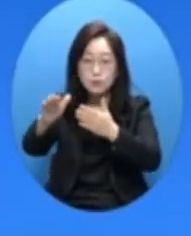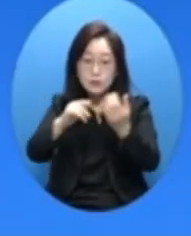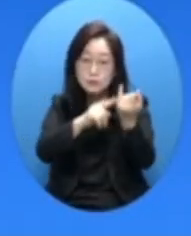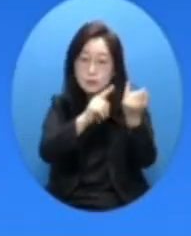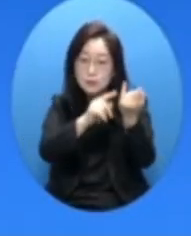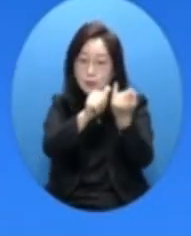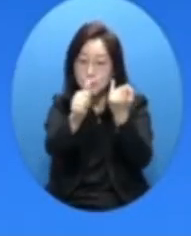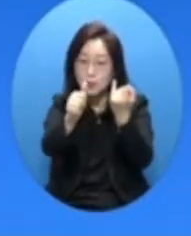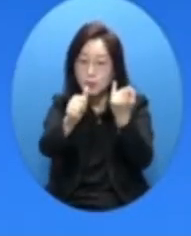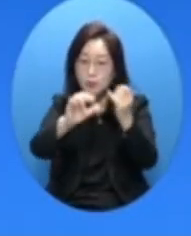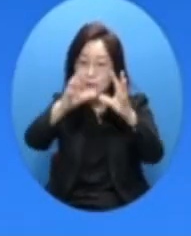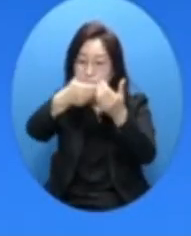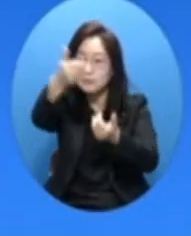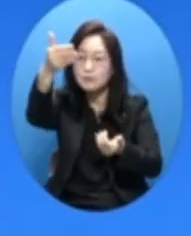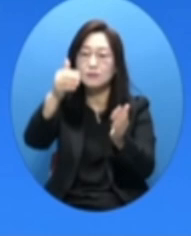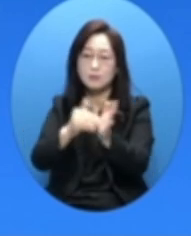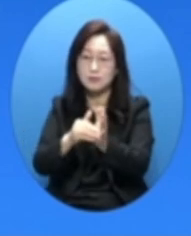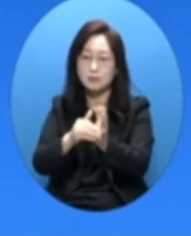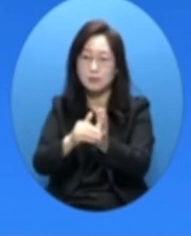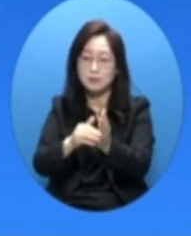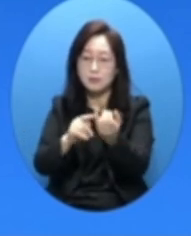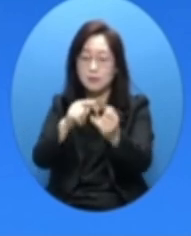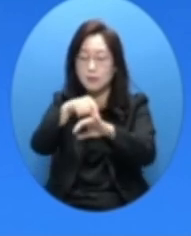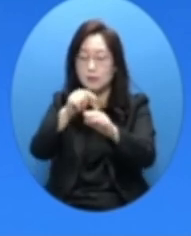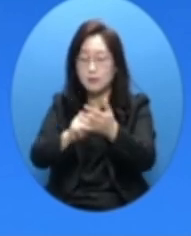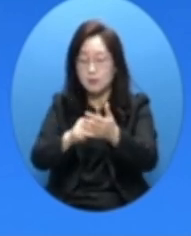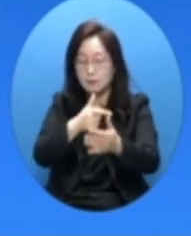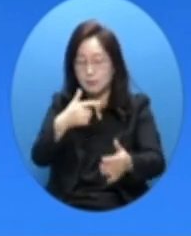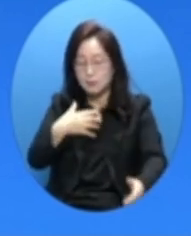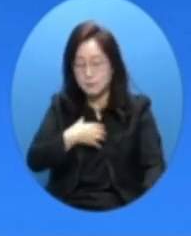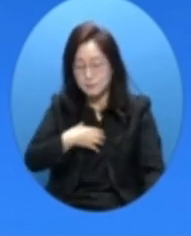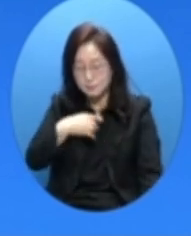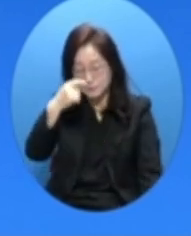세상을 떠납니다 너무나 마음에